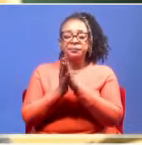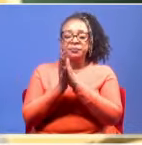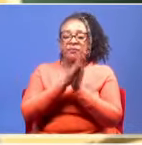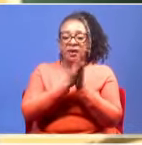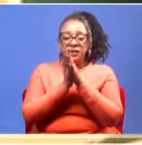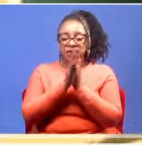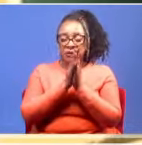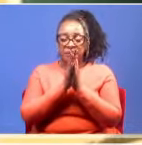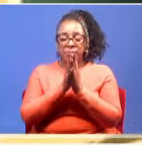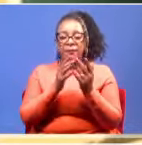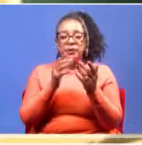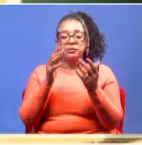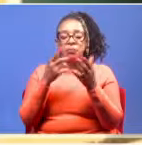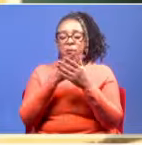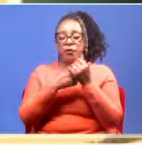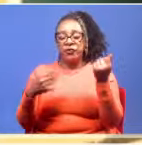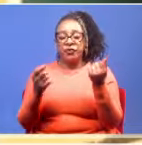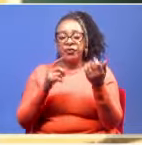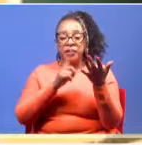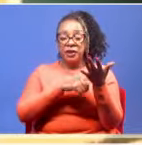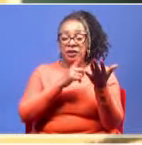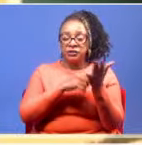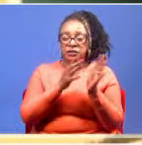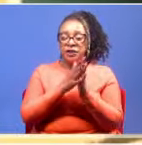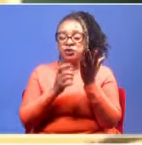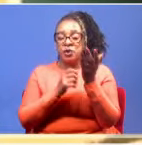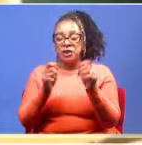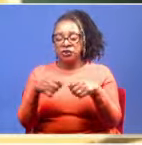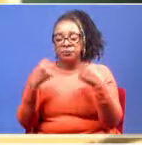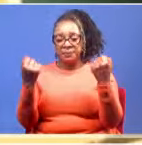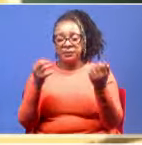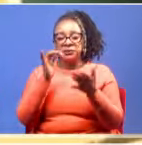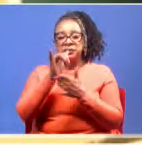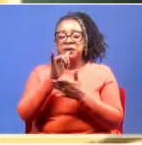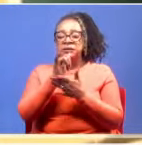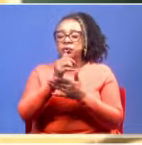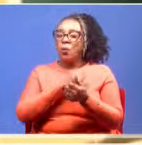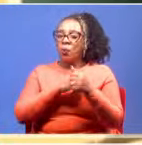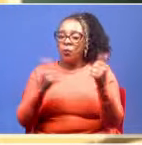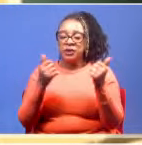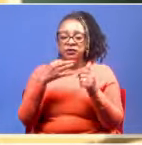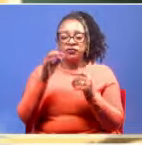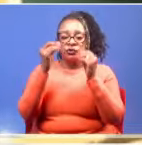la Taifa Leo ni jukwaa mwafaka kwa wanafunzi kuweza